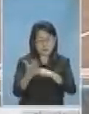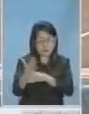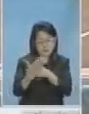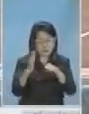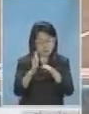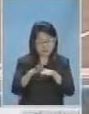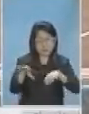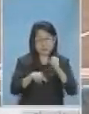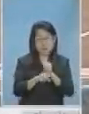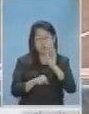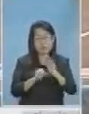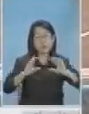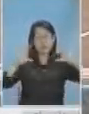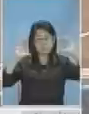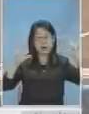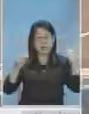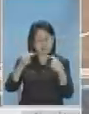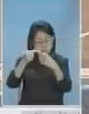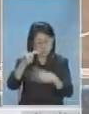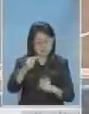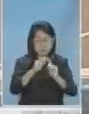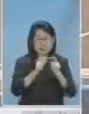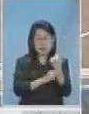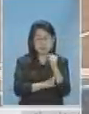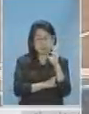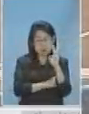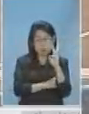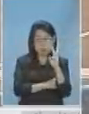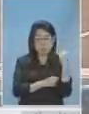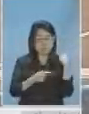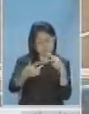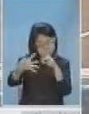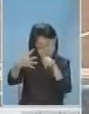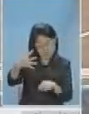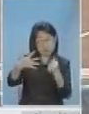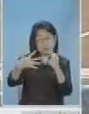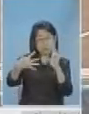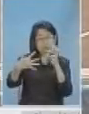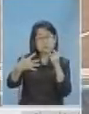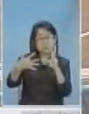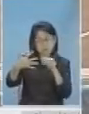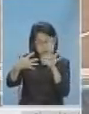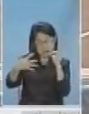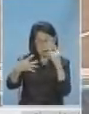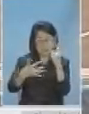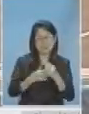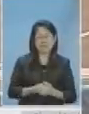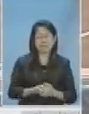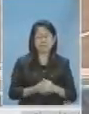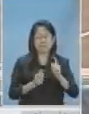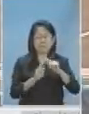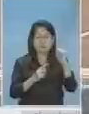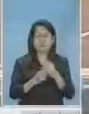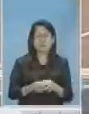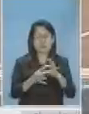บายเร่งด่วนของรัฐบาลเนี่ยนะครับได้พูดถึงเรื่องสำคัญหลายเรื่องผมขอหยิบเฉพาะบางเรื่องก็แล้วกันนะครับในเรื่องแรกนะครับ